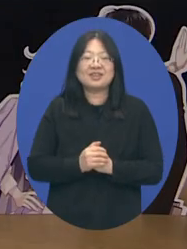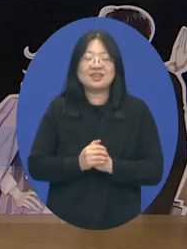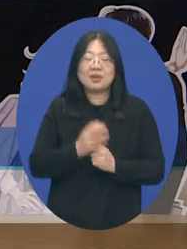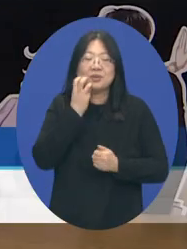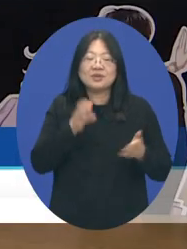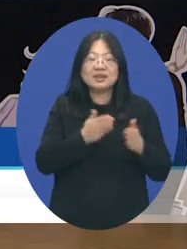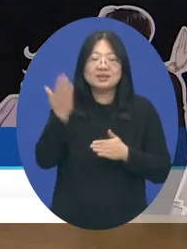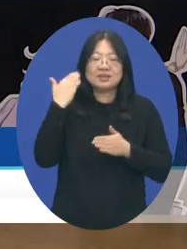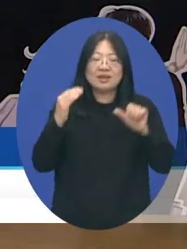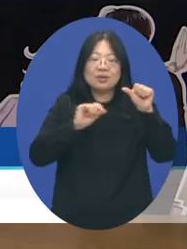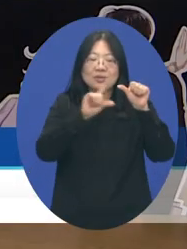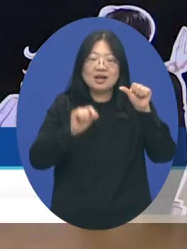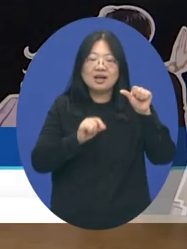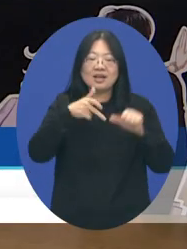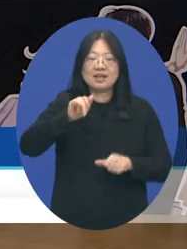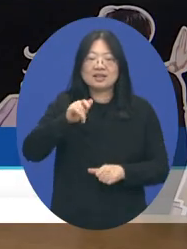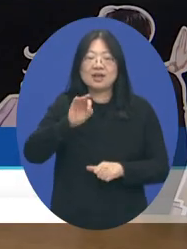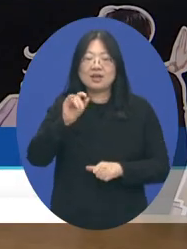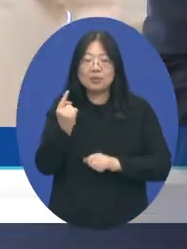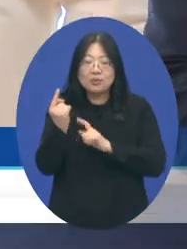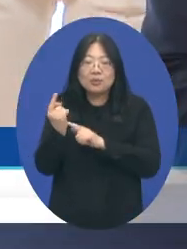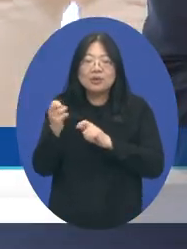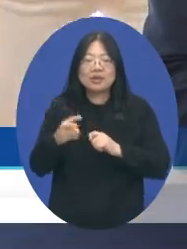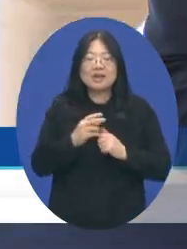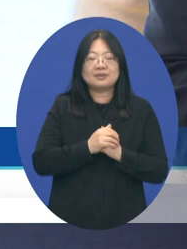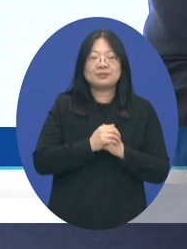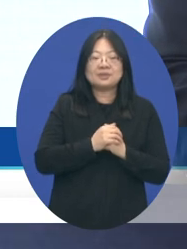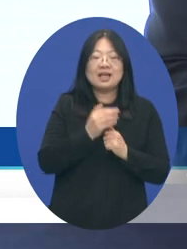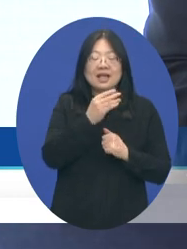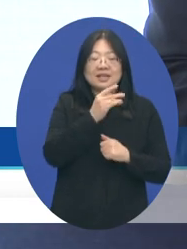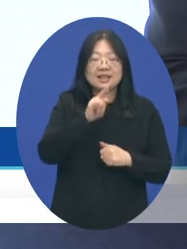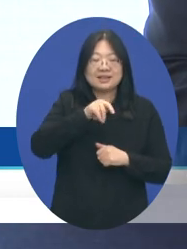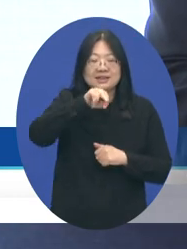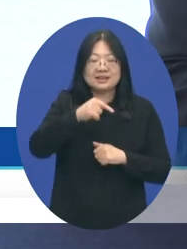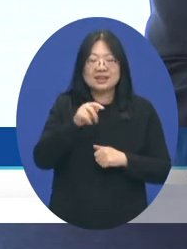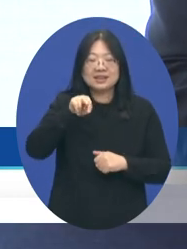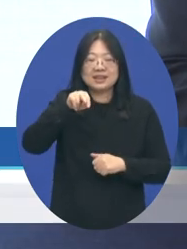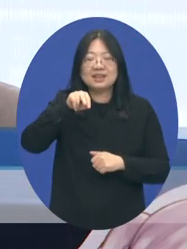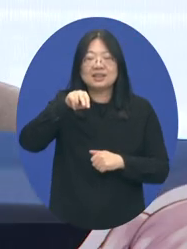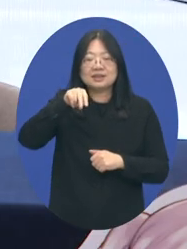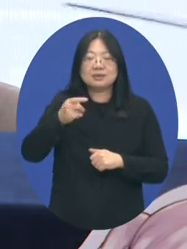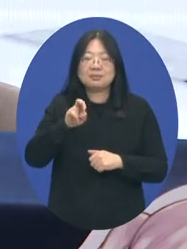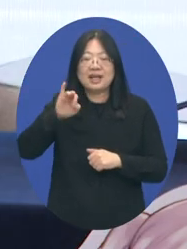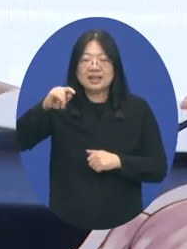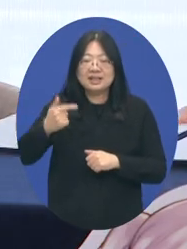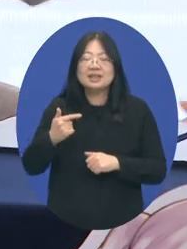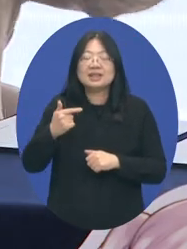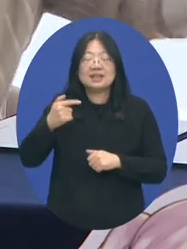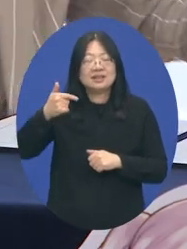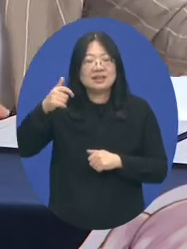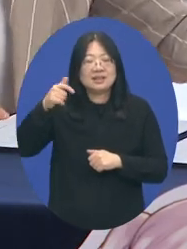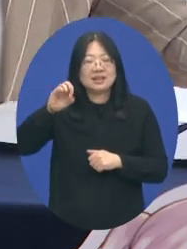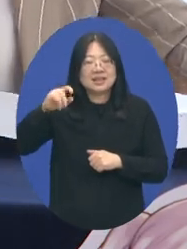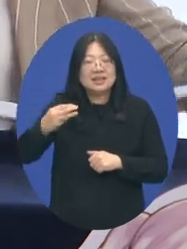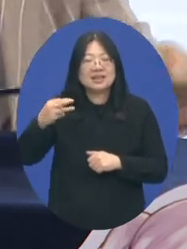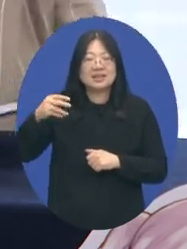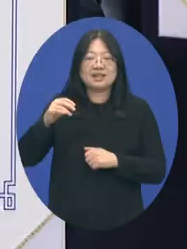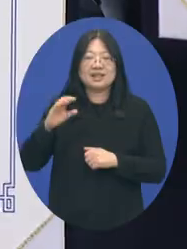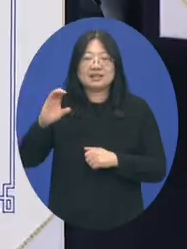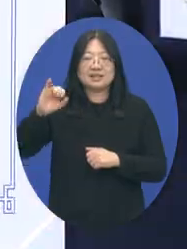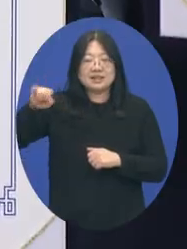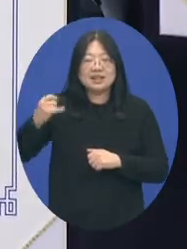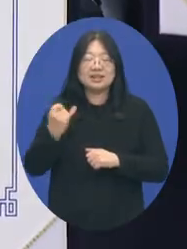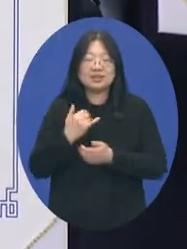네. 경기도는 지난 5월 카카오엔터와 SM엔터, 넥슨, 스마일게이트, CJ E&M 등 5개 대기업이 갖고